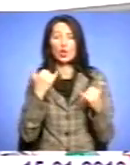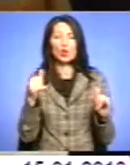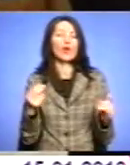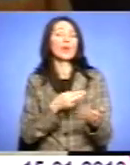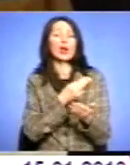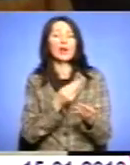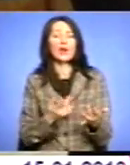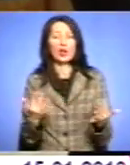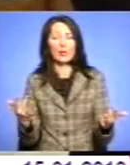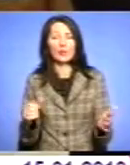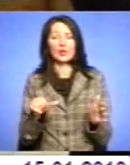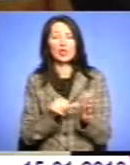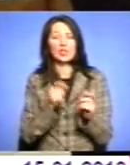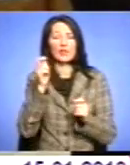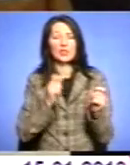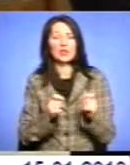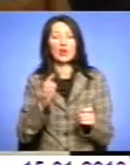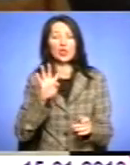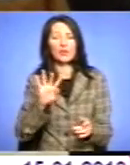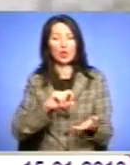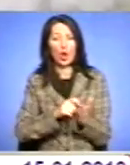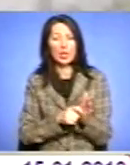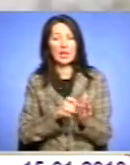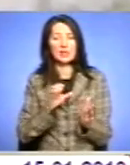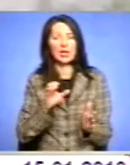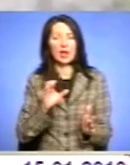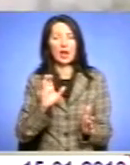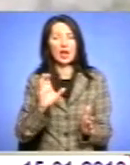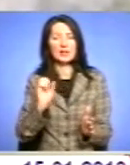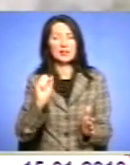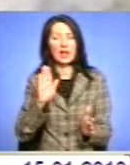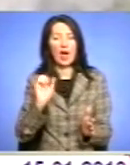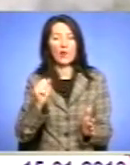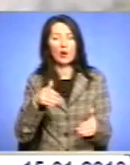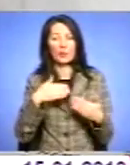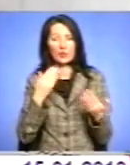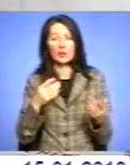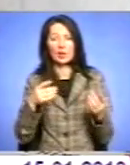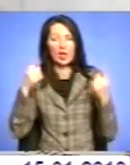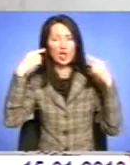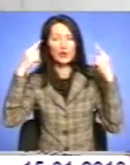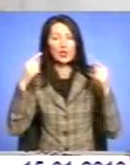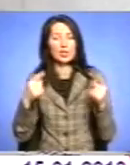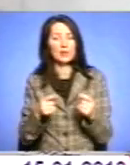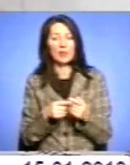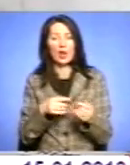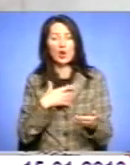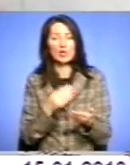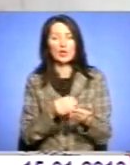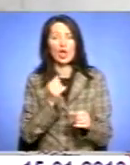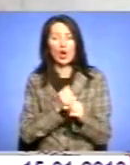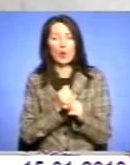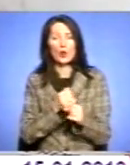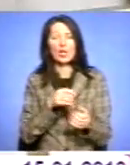фестивалю, четвертокласник Владислав Сава, проявив неабияку творчість та винахідливість. У своїх роботах використовує